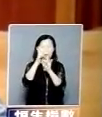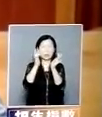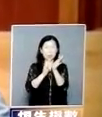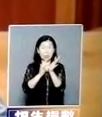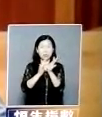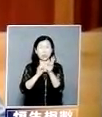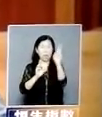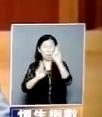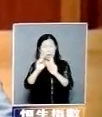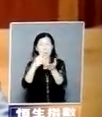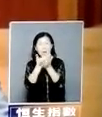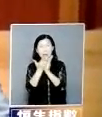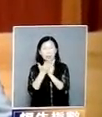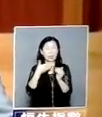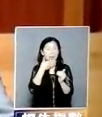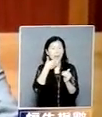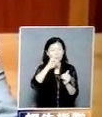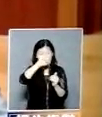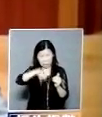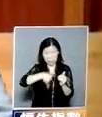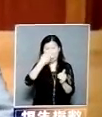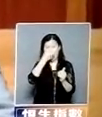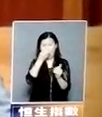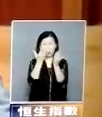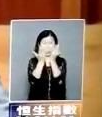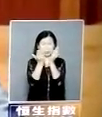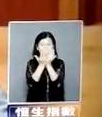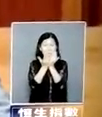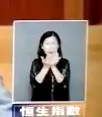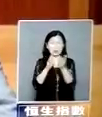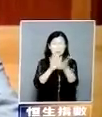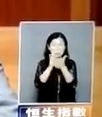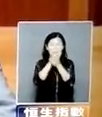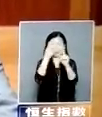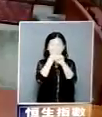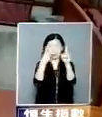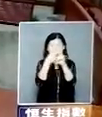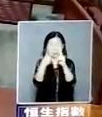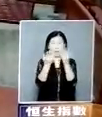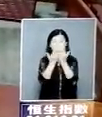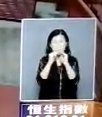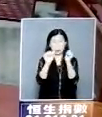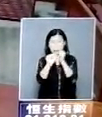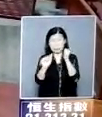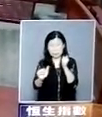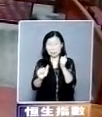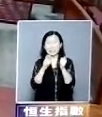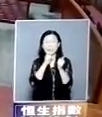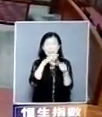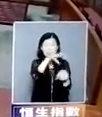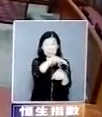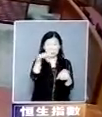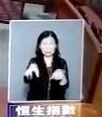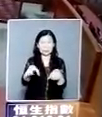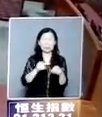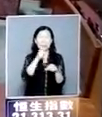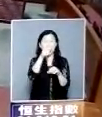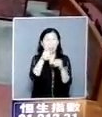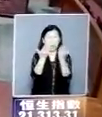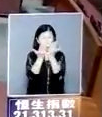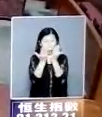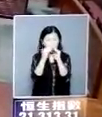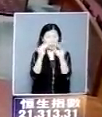的青年人来到我们校园当中。我做了十二年大学校董会主席，两间很不同的学校，每次去校园开会的